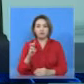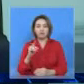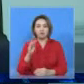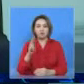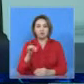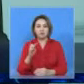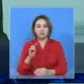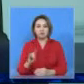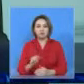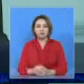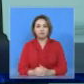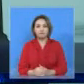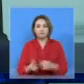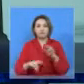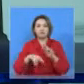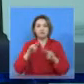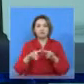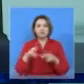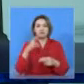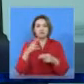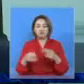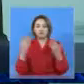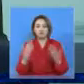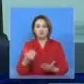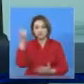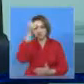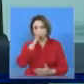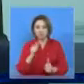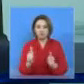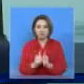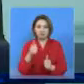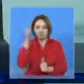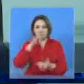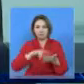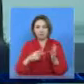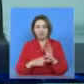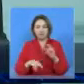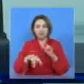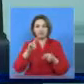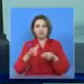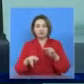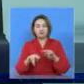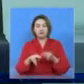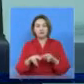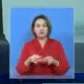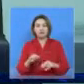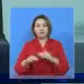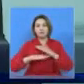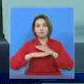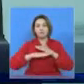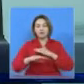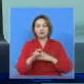Караулкельде. Строительство завершится в текущем году. В ближайшие годы планируется строительство полигонов в